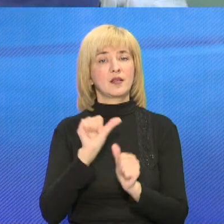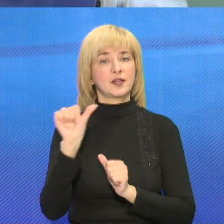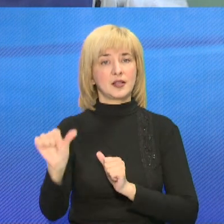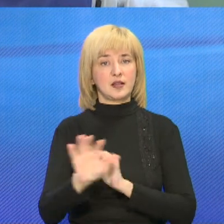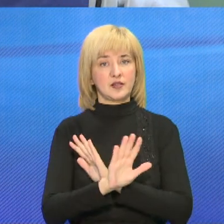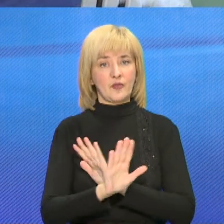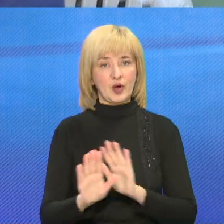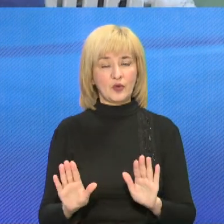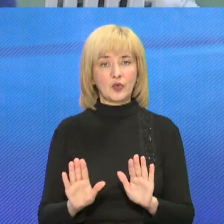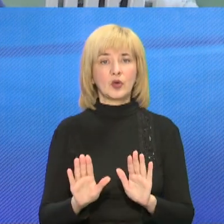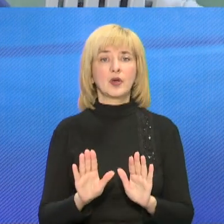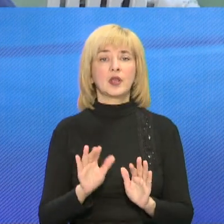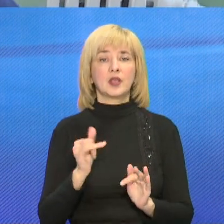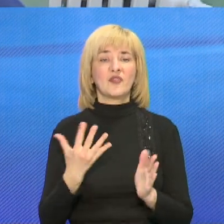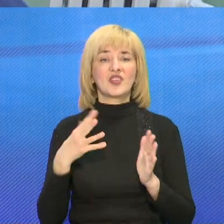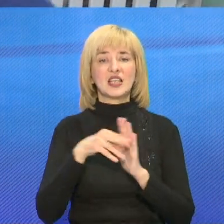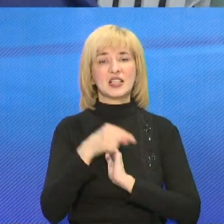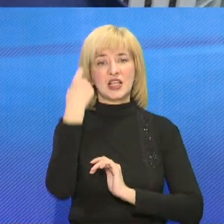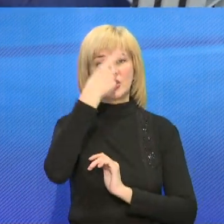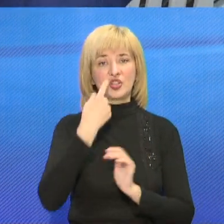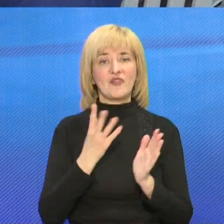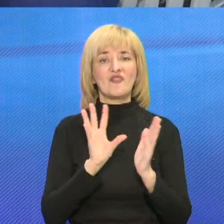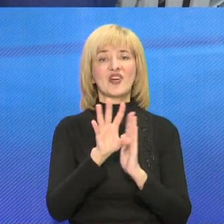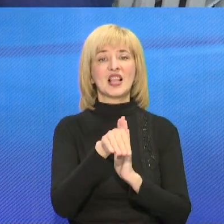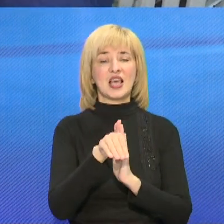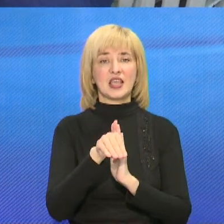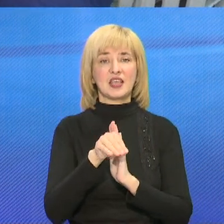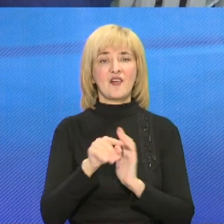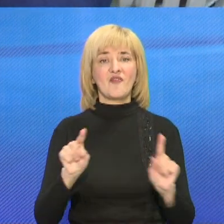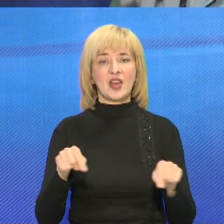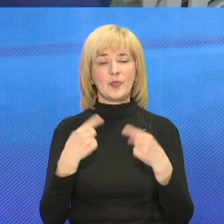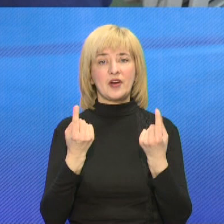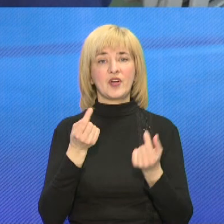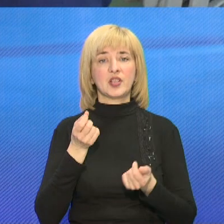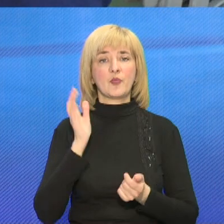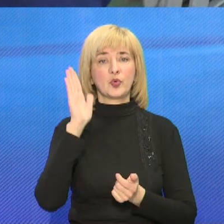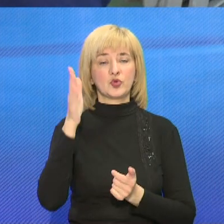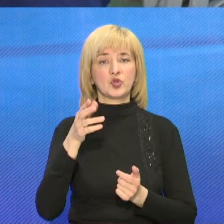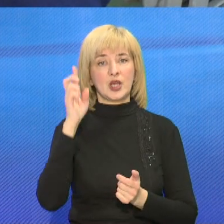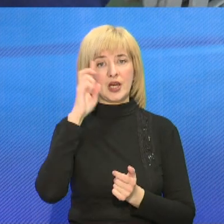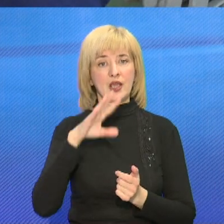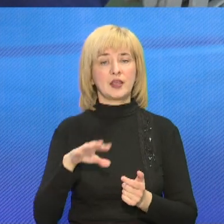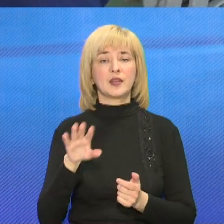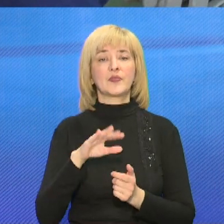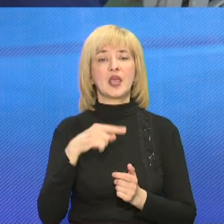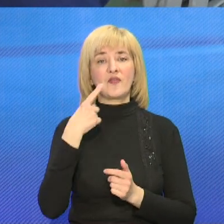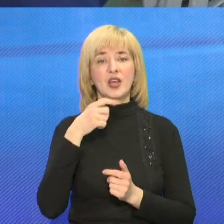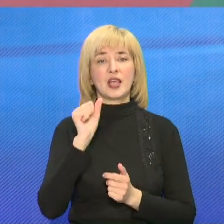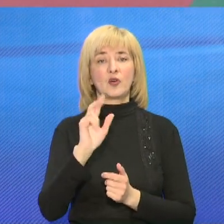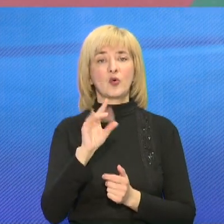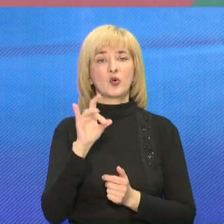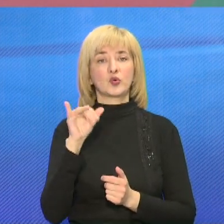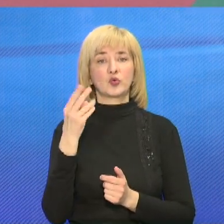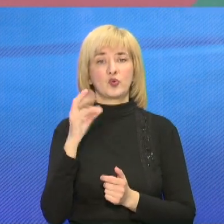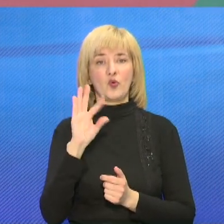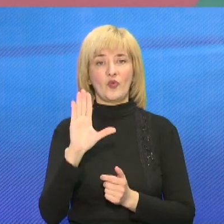уклад у формирования будущей своей краины, говорит Андрей Коршунов, головный тренер Немана, профессийного хоккейного клуба «Гродно»,